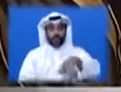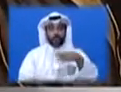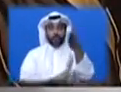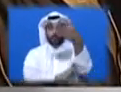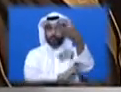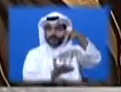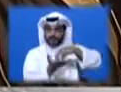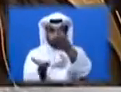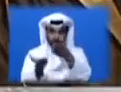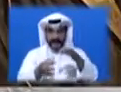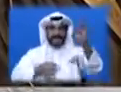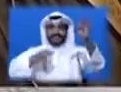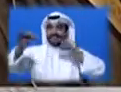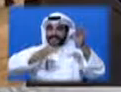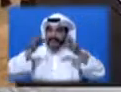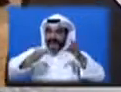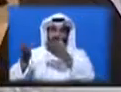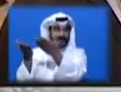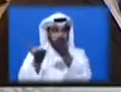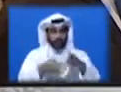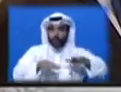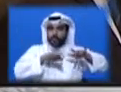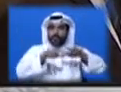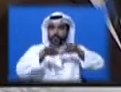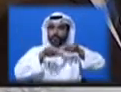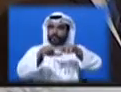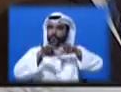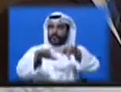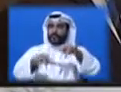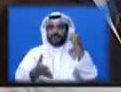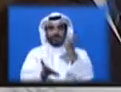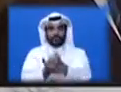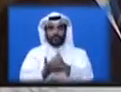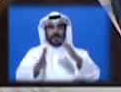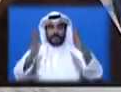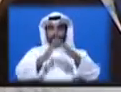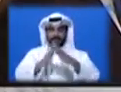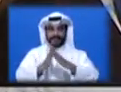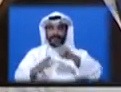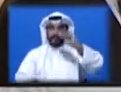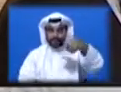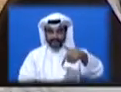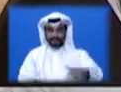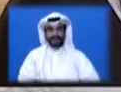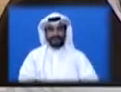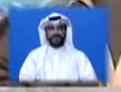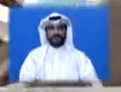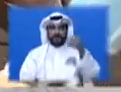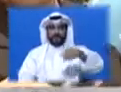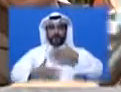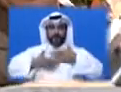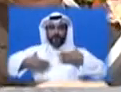والسفراء وأعضاء السلك الدبلوماسي وحشد كثيف من الجاليات المصرية والمواطنين. شرفت